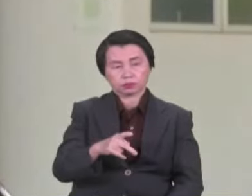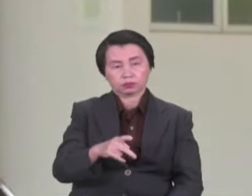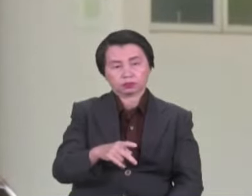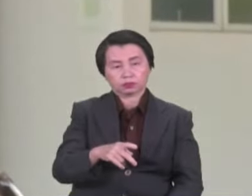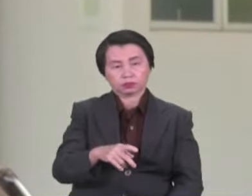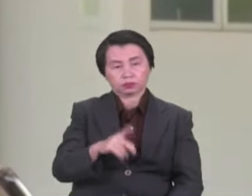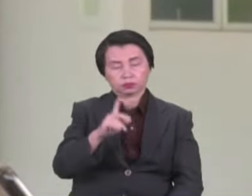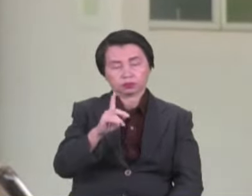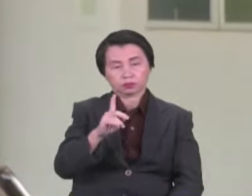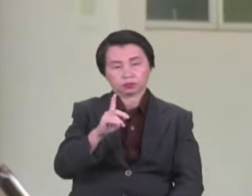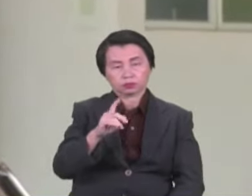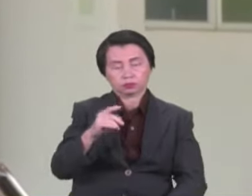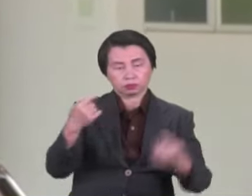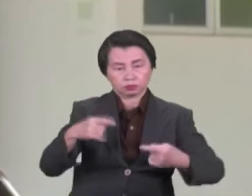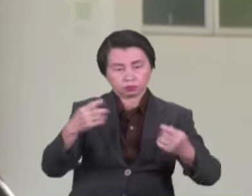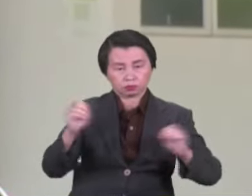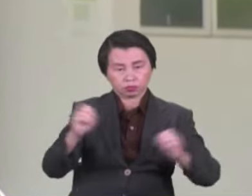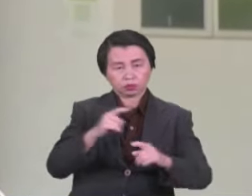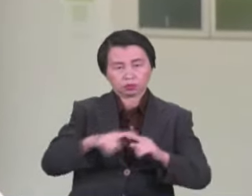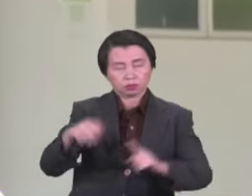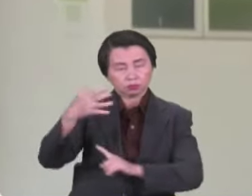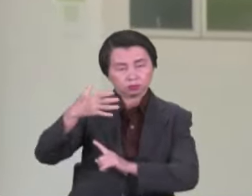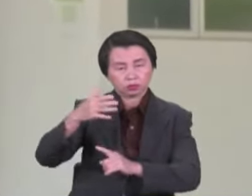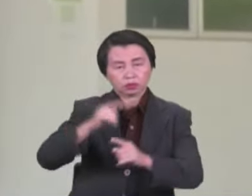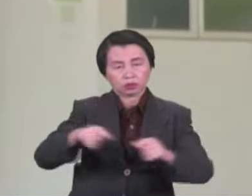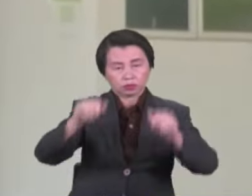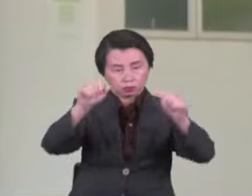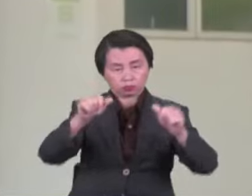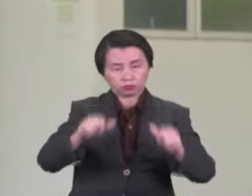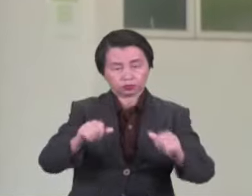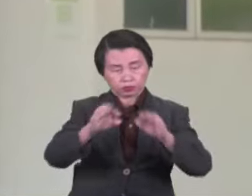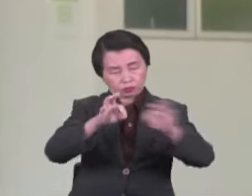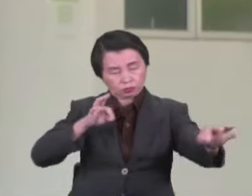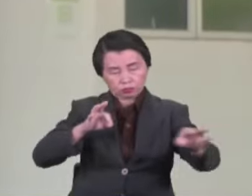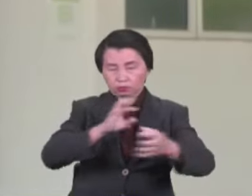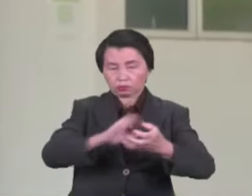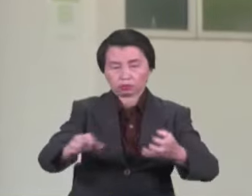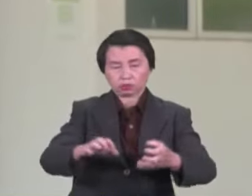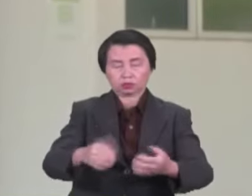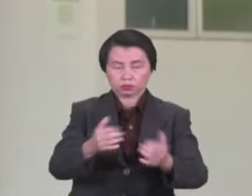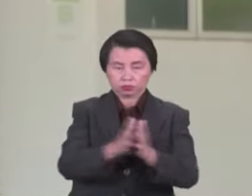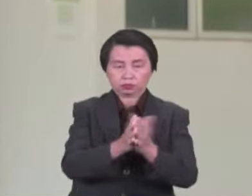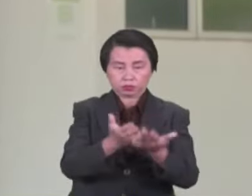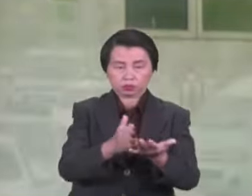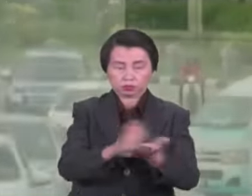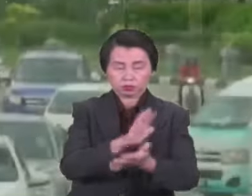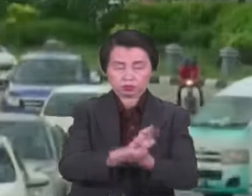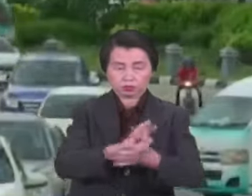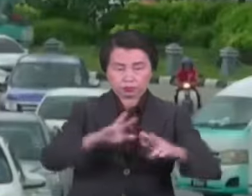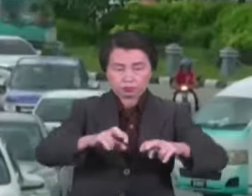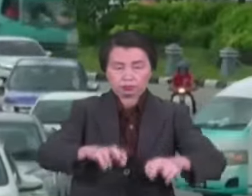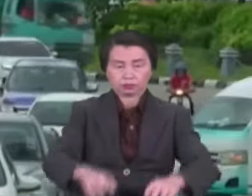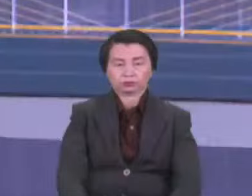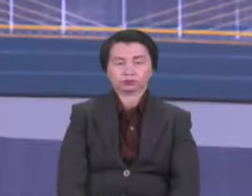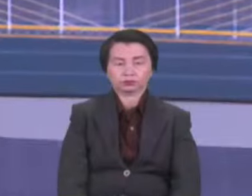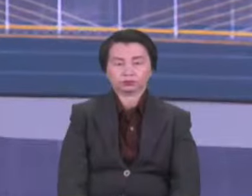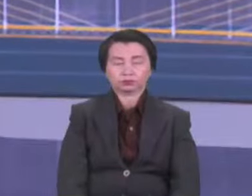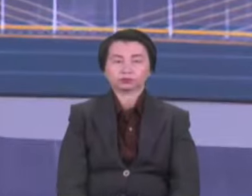Tak ada saksi, tak ada apa. Bendera, bukan bendera, poster itu telah dirosakkan. Jadi kita buka di bawah masih dalam siasatan.